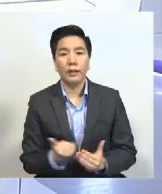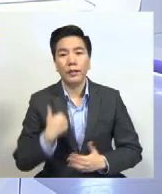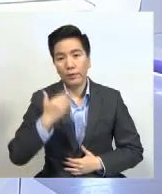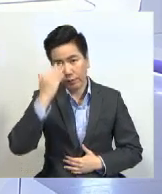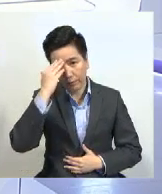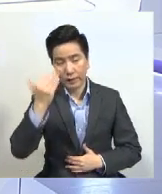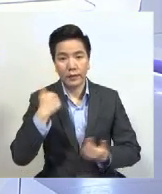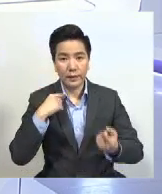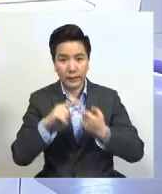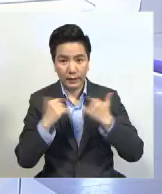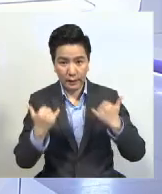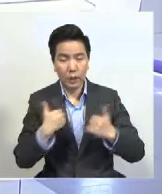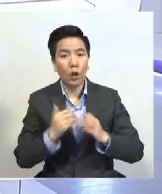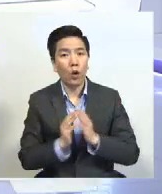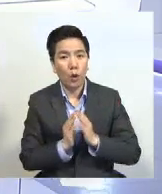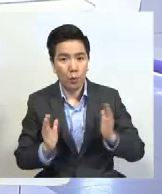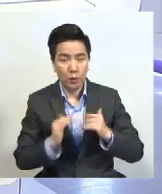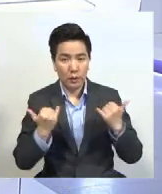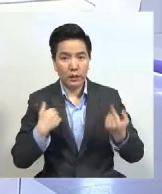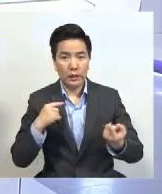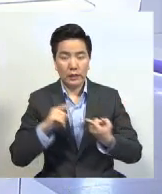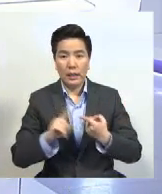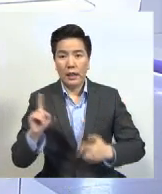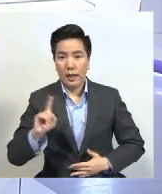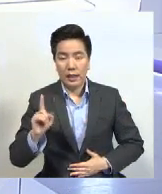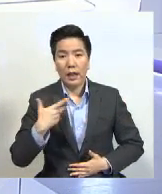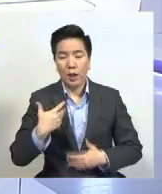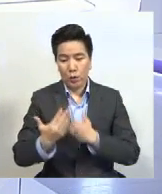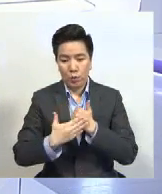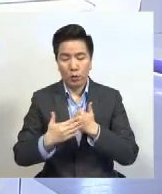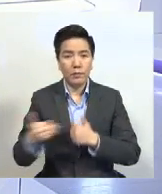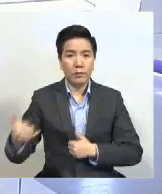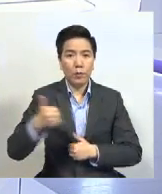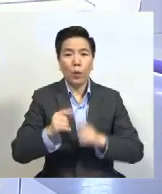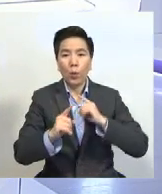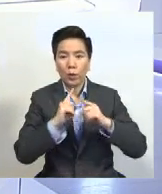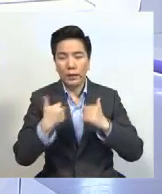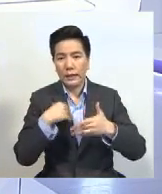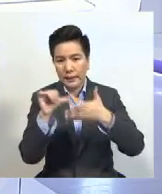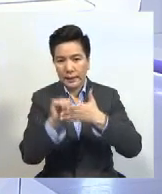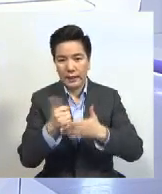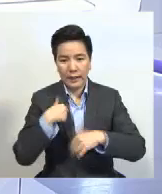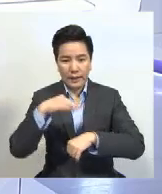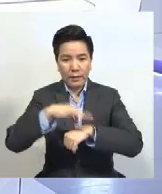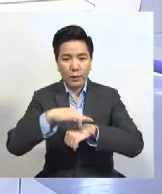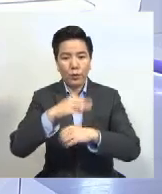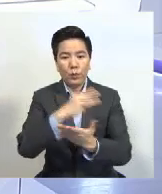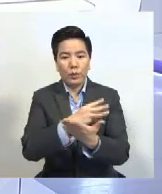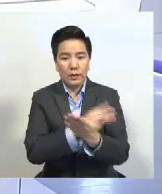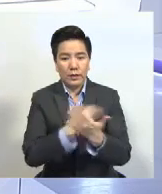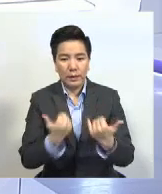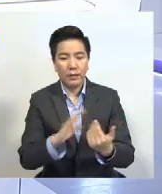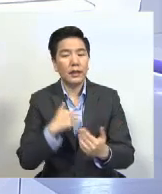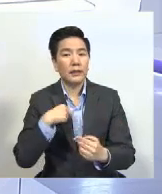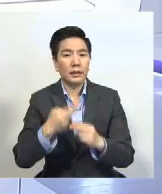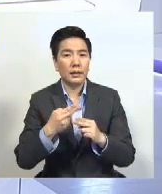ก่อนอื่นต้องขอบคุณนะฮะที่ชวนผมมานั่งคุยด้วยแต่ว่าขอแก้ตำแหน่งทางวิทยาการหน่อยครับผม ค่ะ